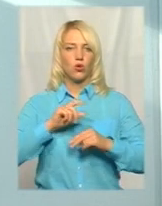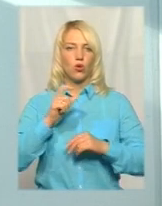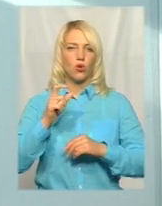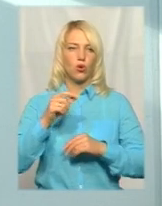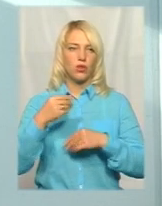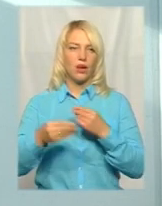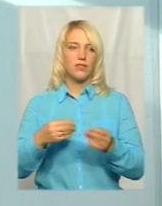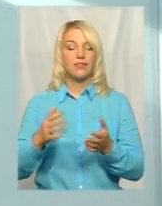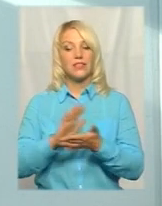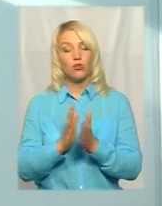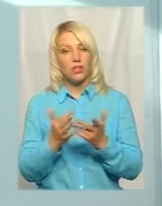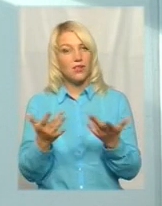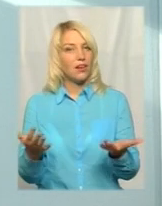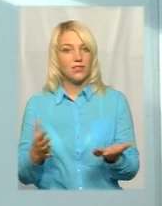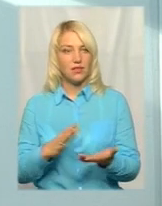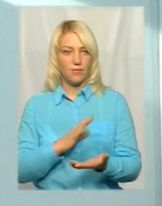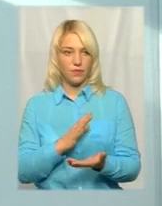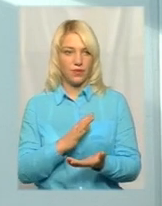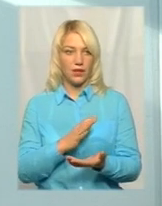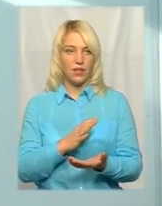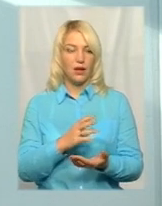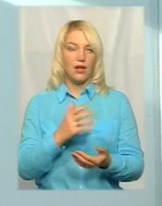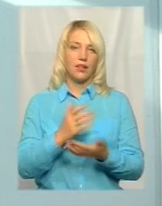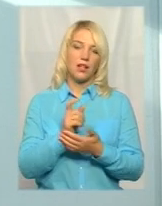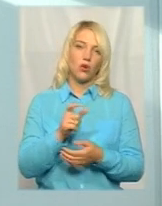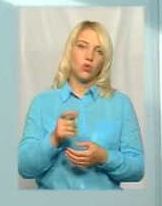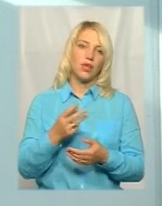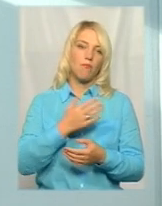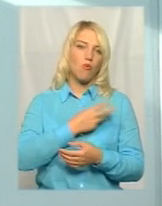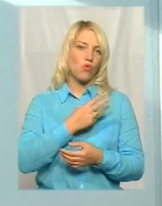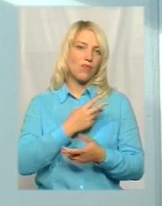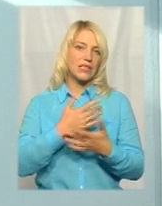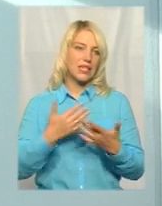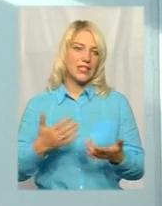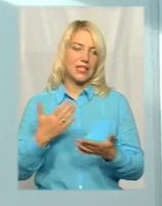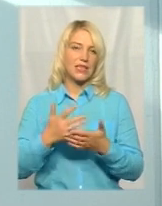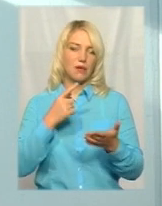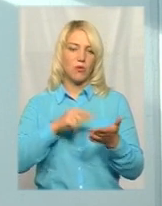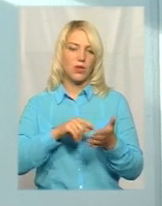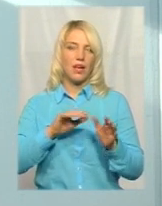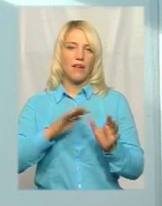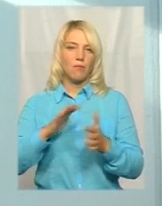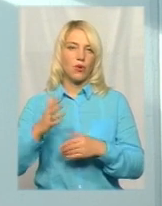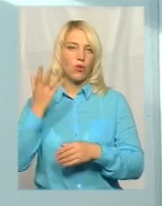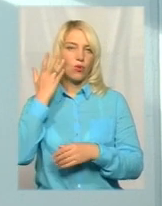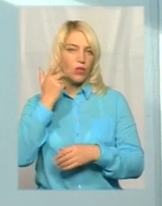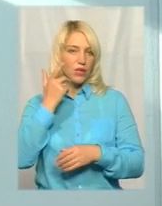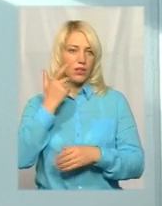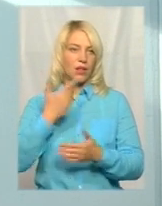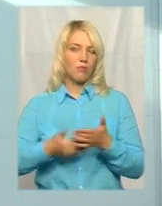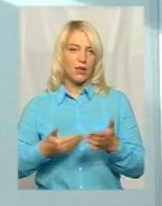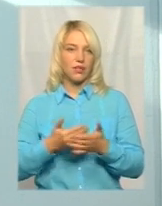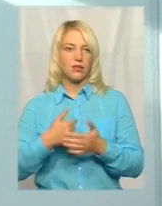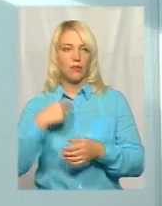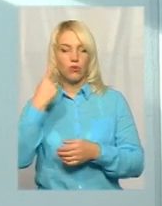ситуація неоднозначна і по-різному. В людей є різна мотивація. Трапляються випадки, коли, наприклад,